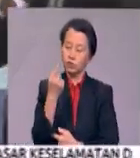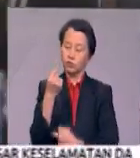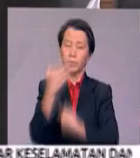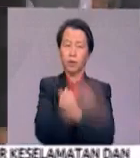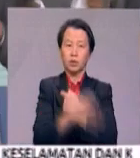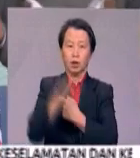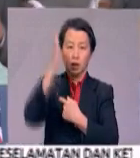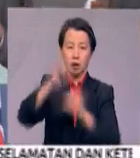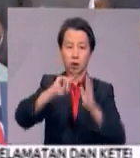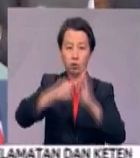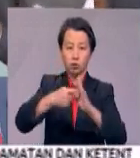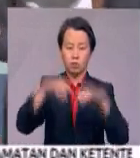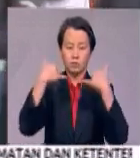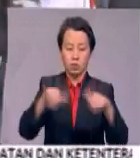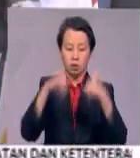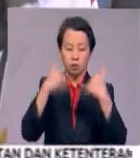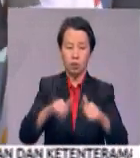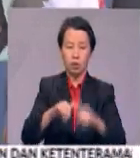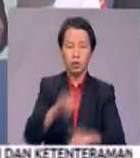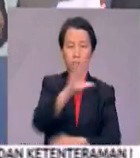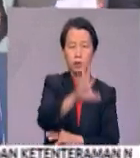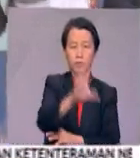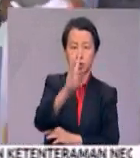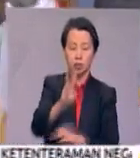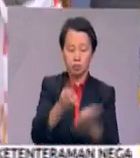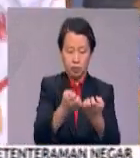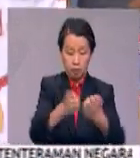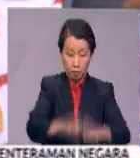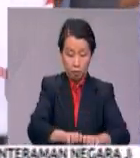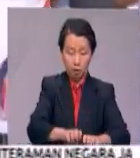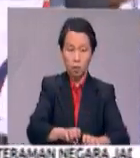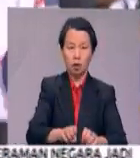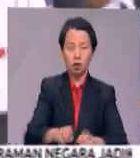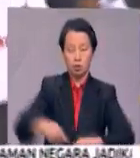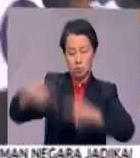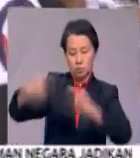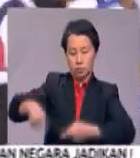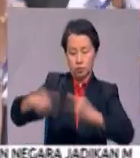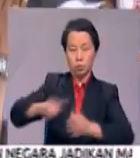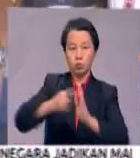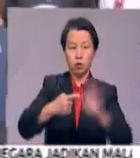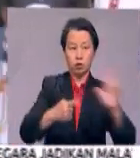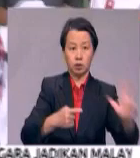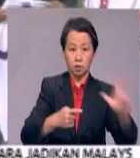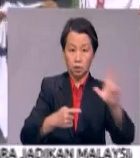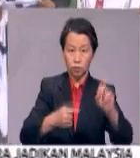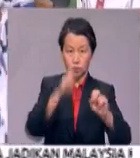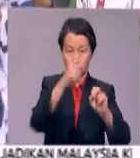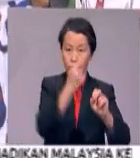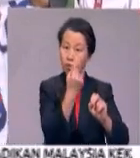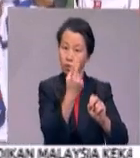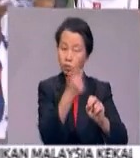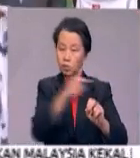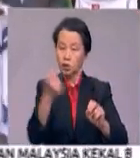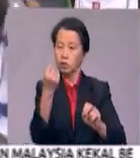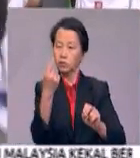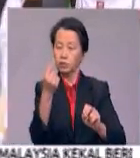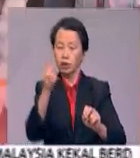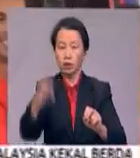bakal memulakan aksi dengan 56 acara sukan dipertandingkan bermula 30 November sehingga 11